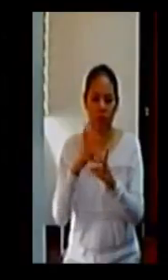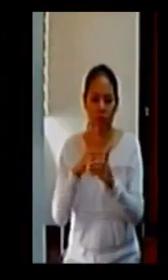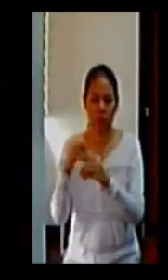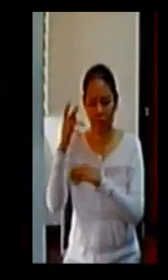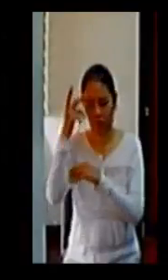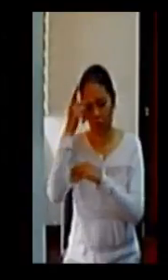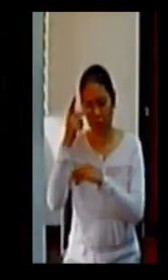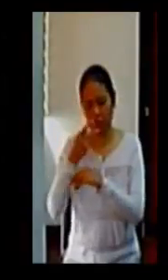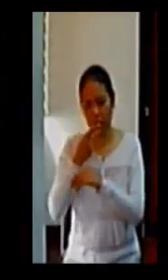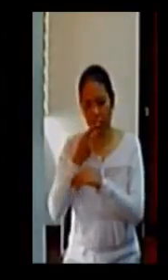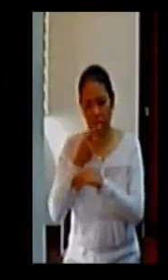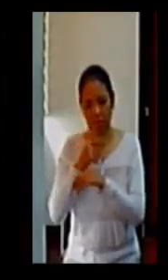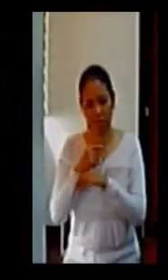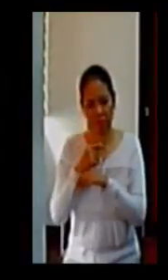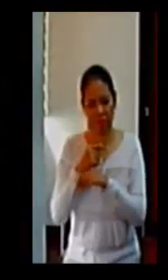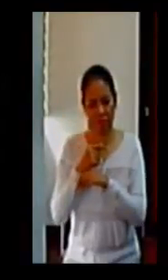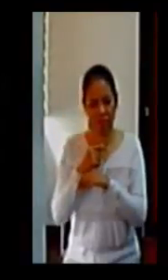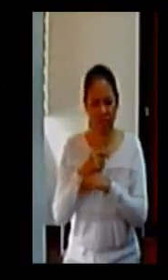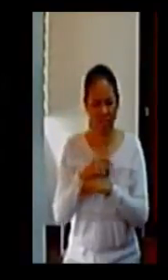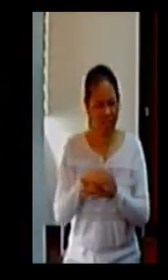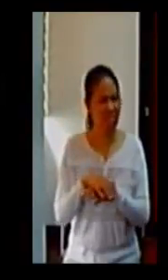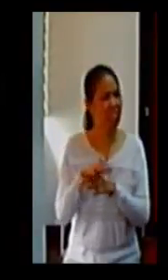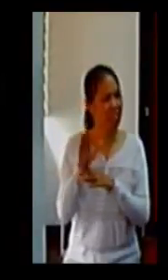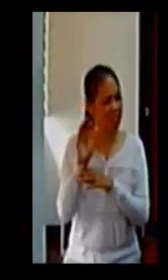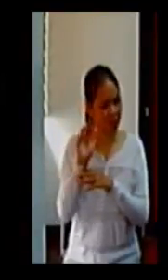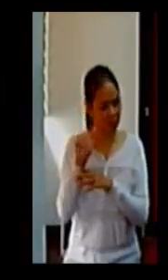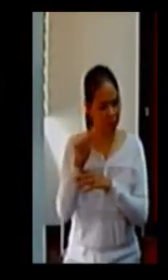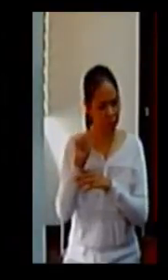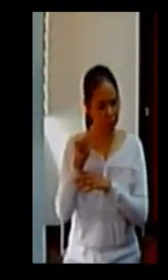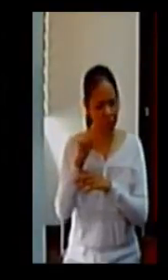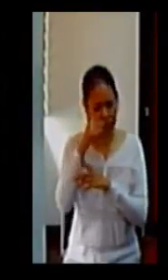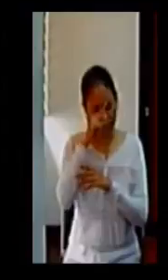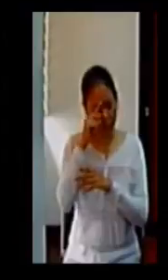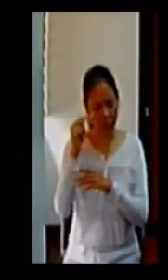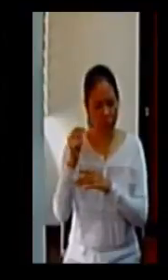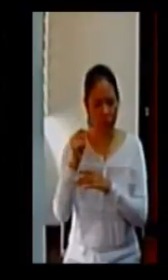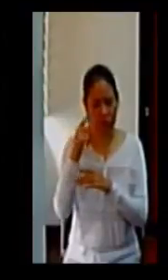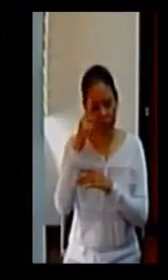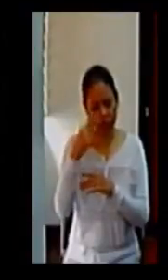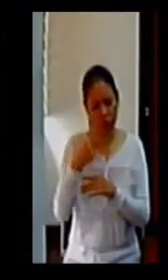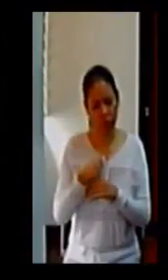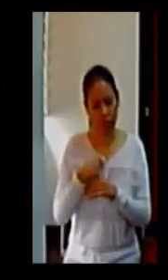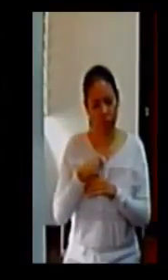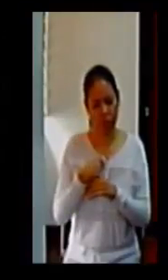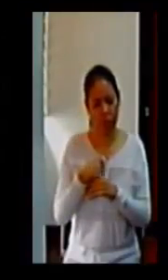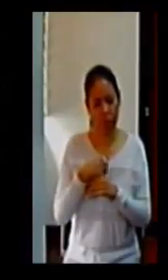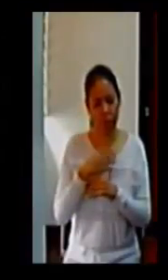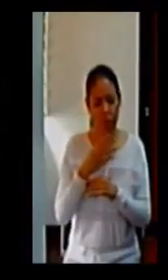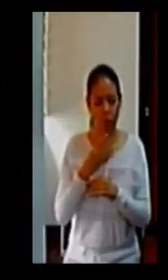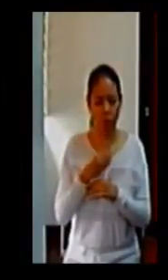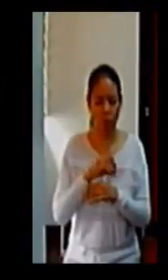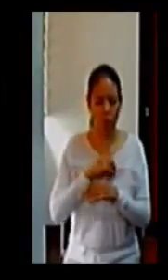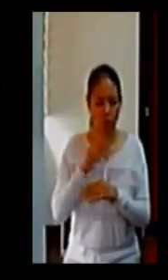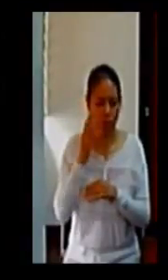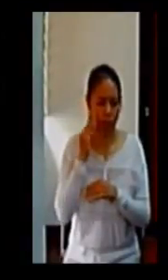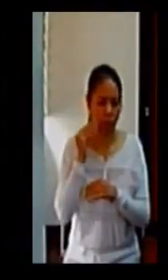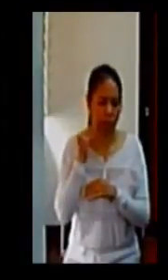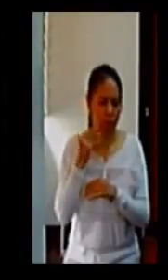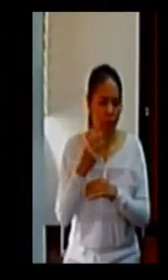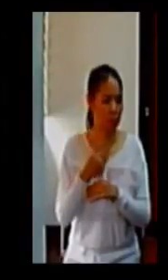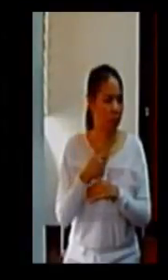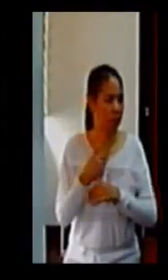yun? Yes, ma'am. Because on me, that is a personal experience. When I was 8 years old,